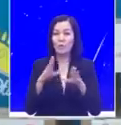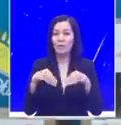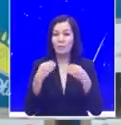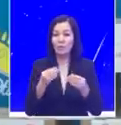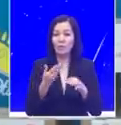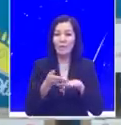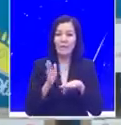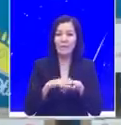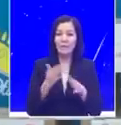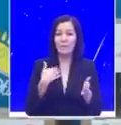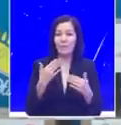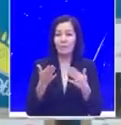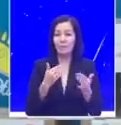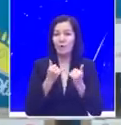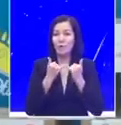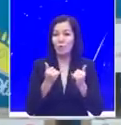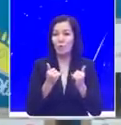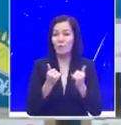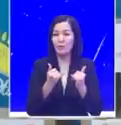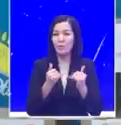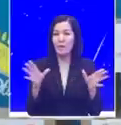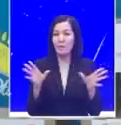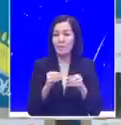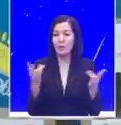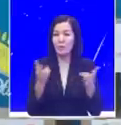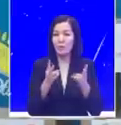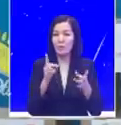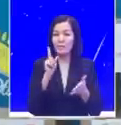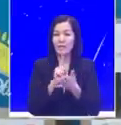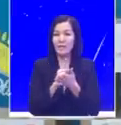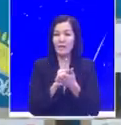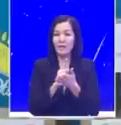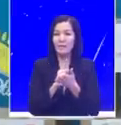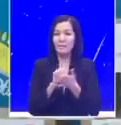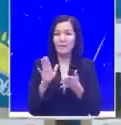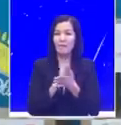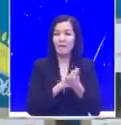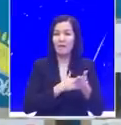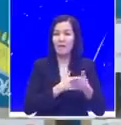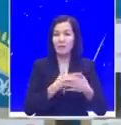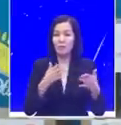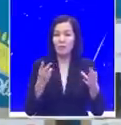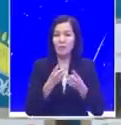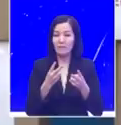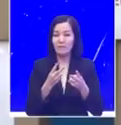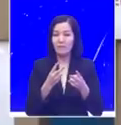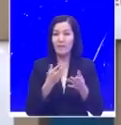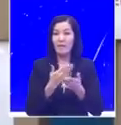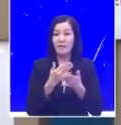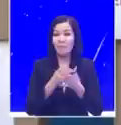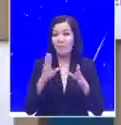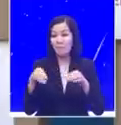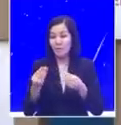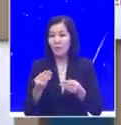осындай қиын сәтте бір-бірімізге қолдау көрсетіп бірге болуға шақырамыз. Біздің мынау волонтерларымыз бар, жаңағыдай қол тимей жатса осындай затты біз беремін